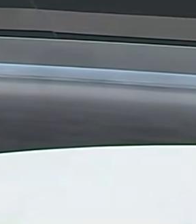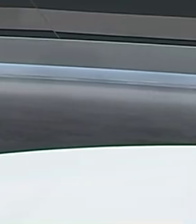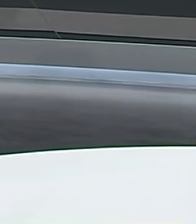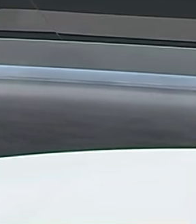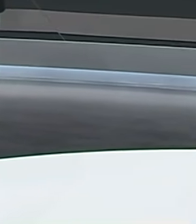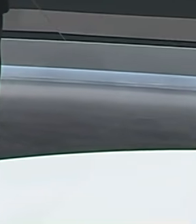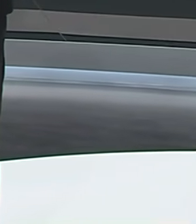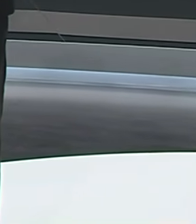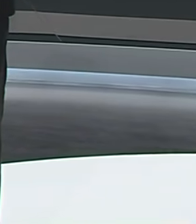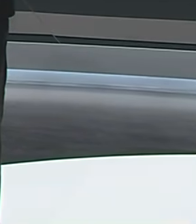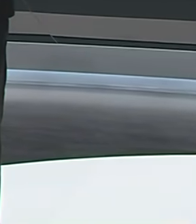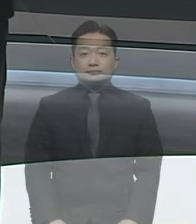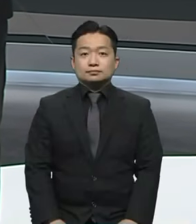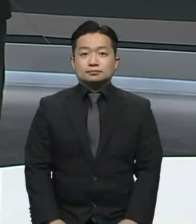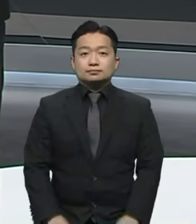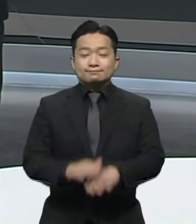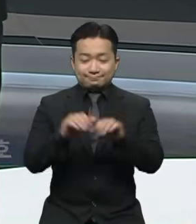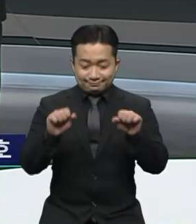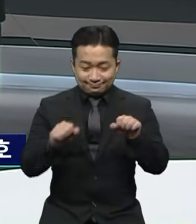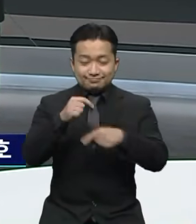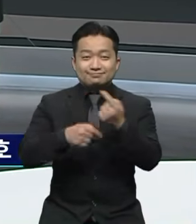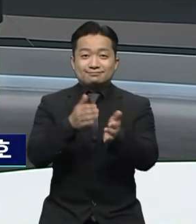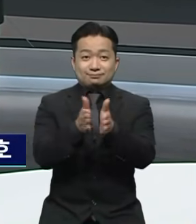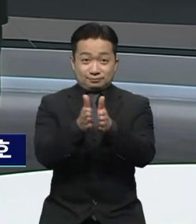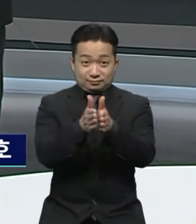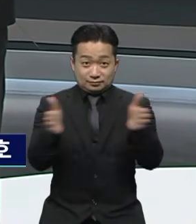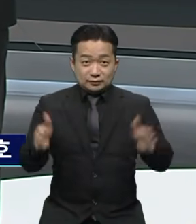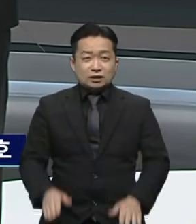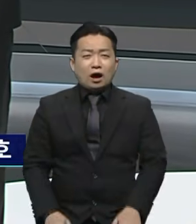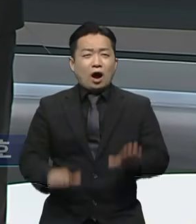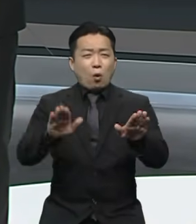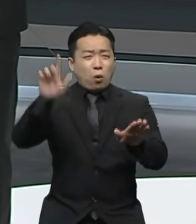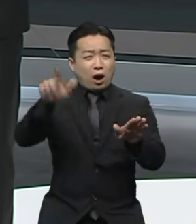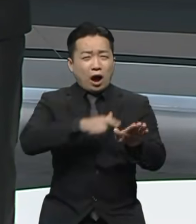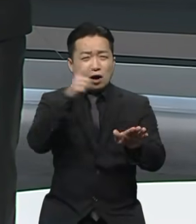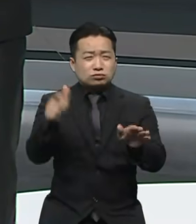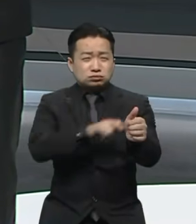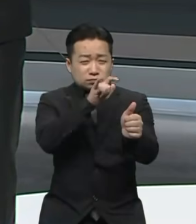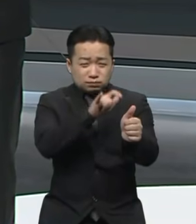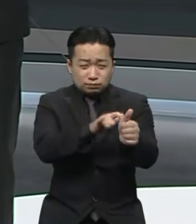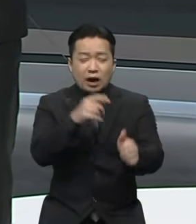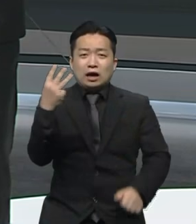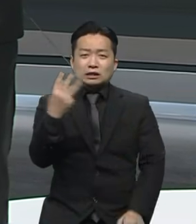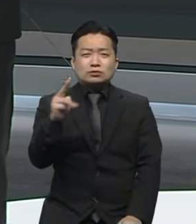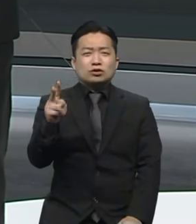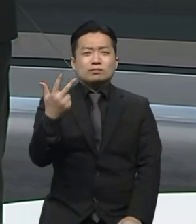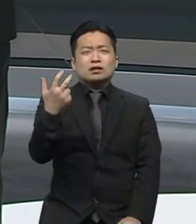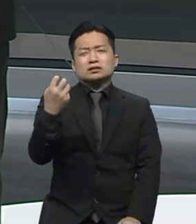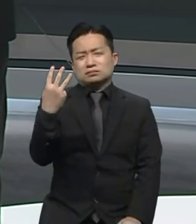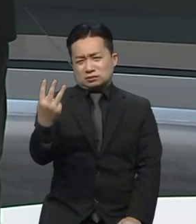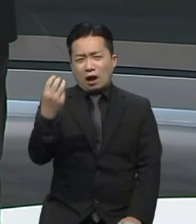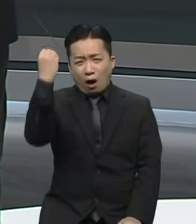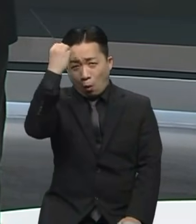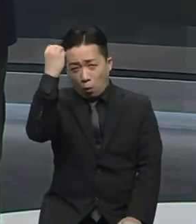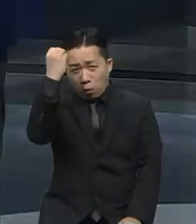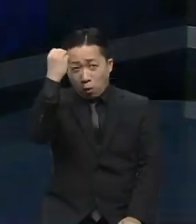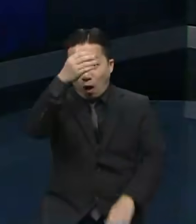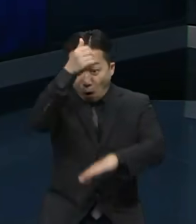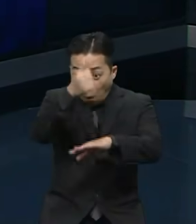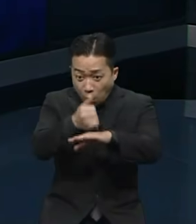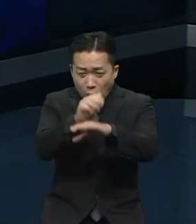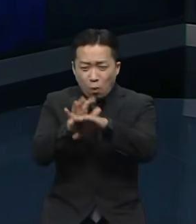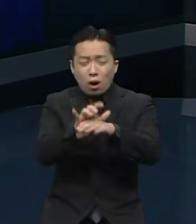3,273. 오늘은 이 숫자로 시작할 수밖에 없을 것 같습니다. 결국 코로나19 신규 확진자가